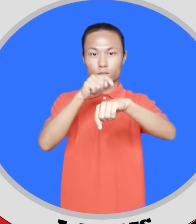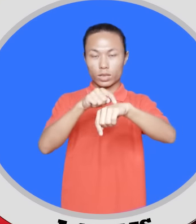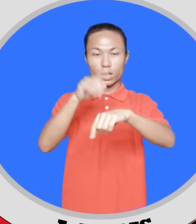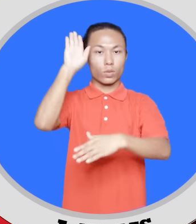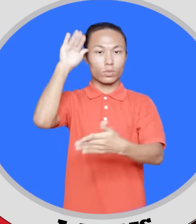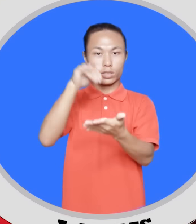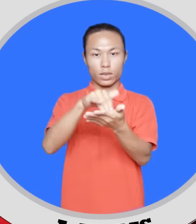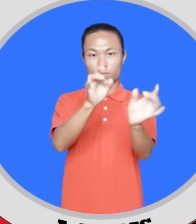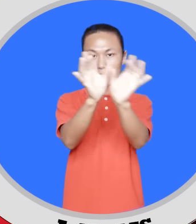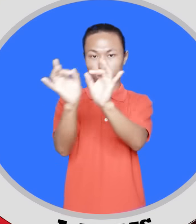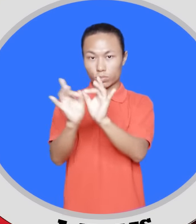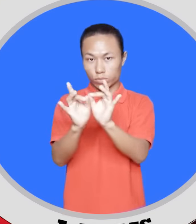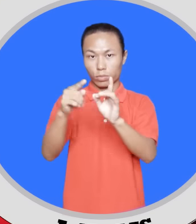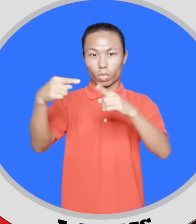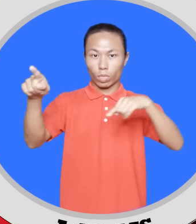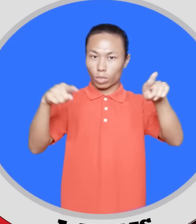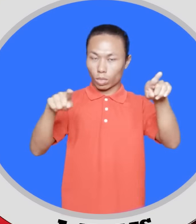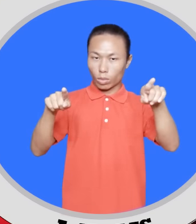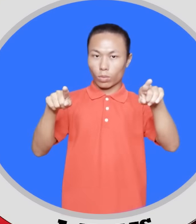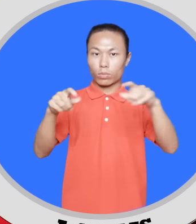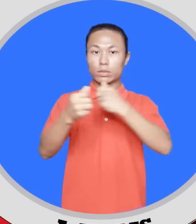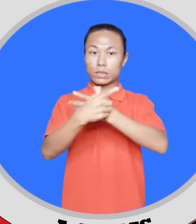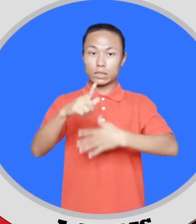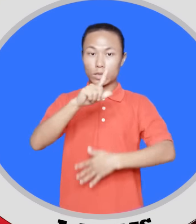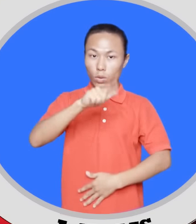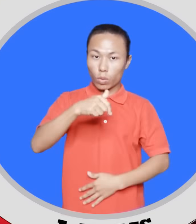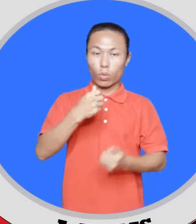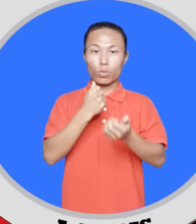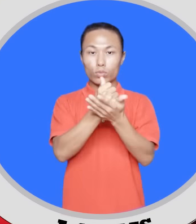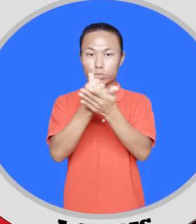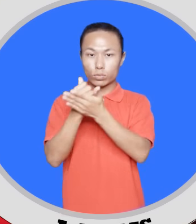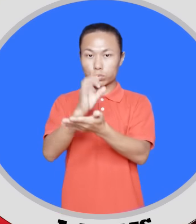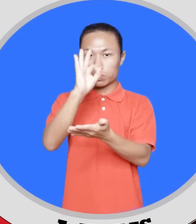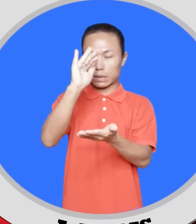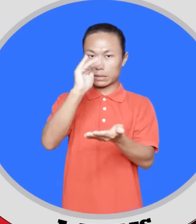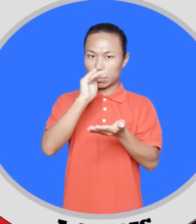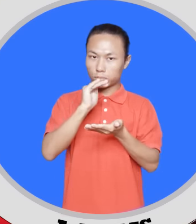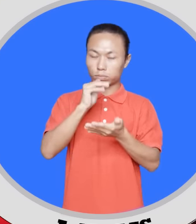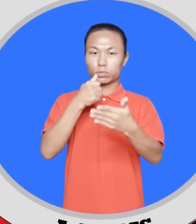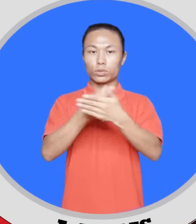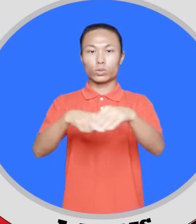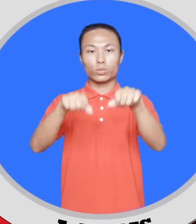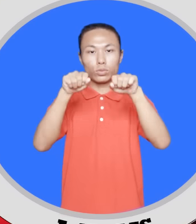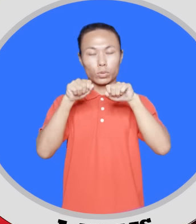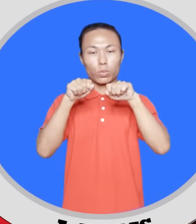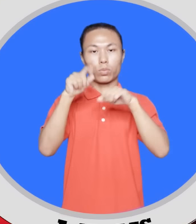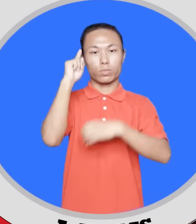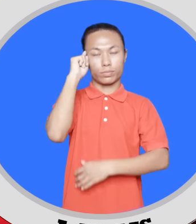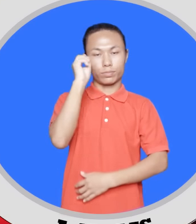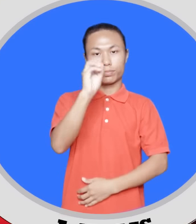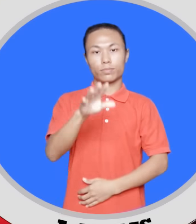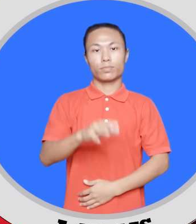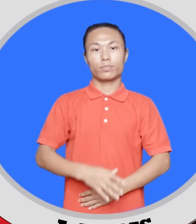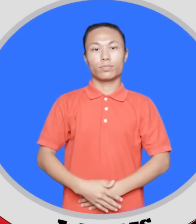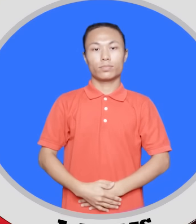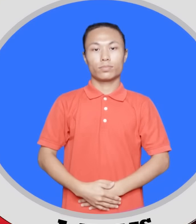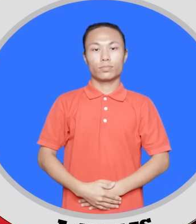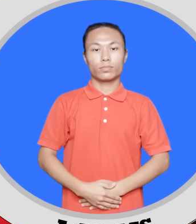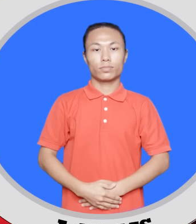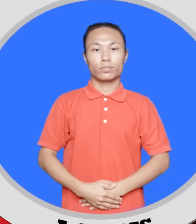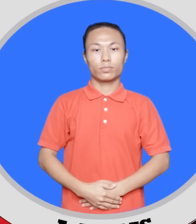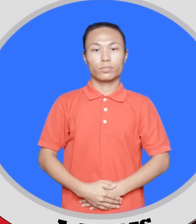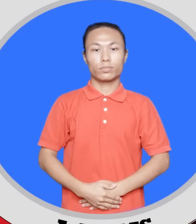အချိန်မြင့်ဆောင်ရွက်နေချိန်မှာထောက်ပို့ကဏ္ဍနဲ့လူသားချင်းစာနာထောက်ထားမှုဆိုင်ရာအကာအကွယ်နဲ့အကူအညီတွေချက်ချင်းပေးအပ်နိုင်ရေးတွေကို